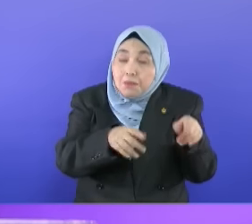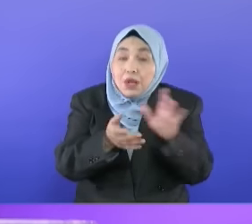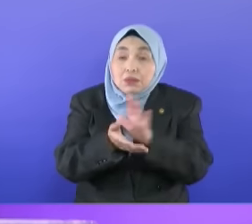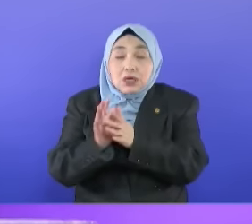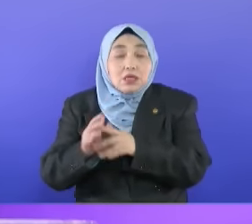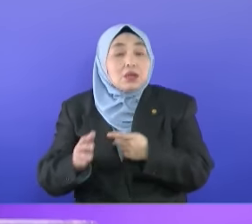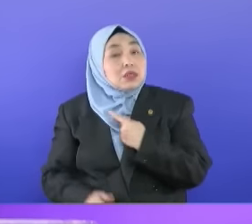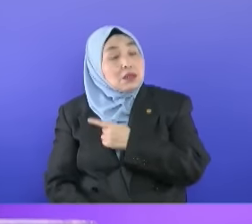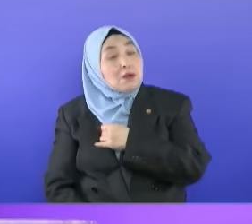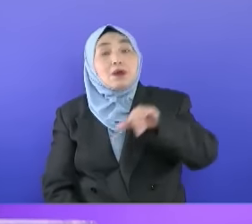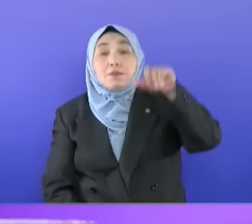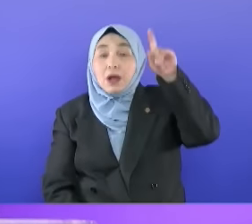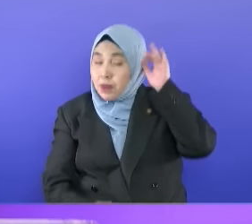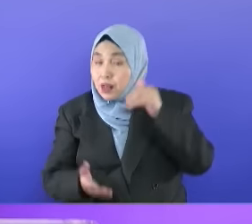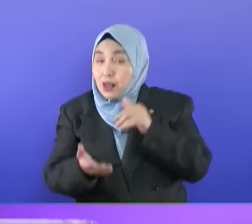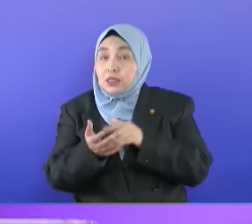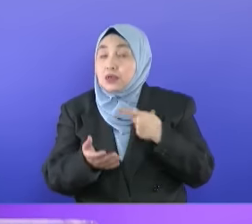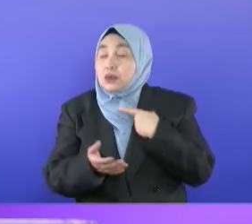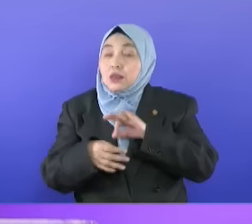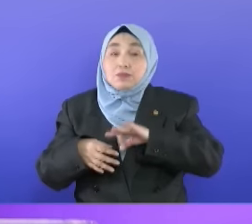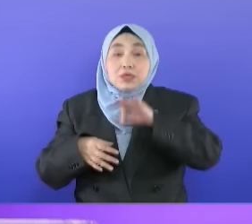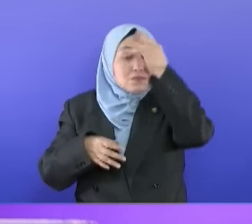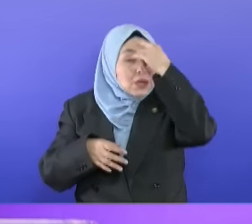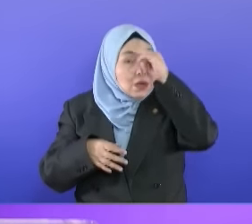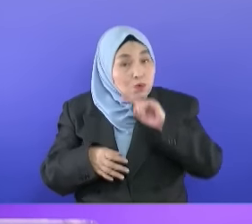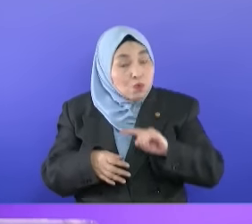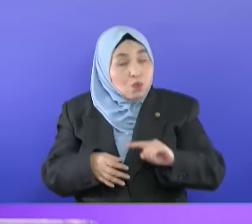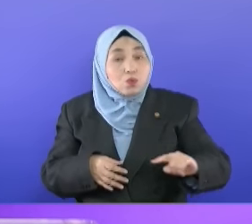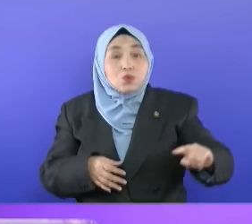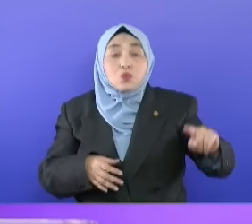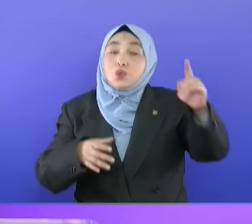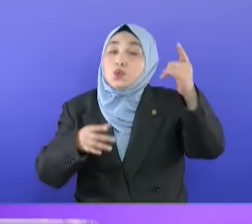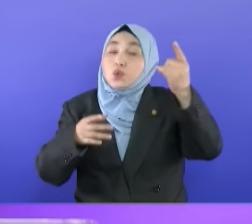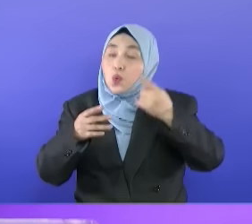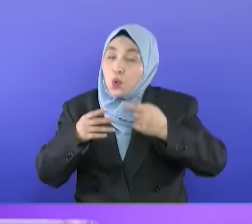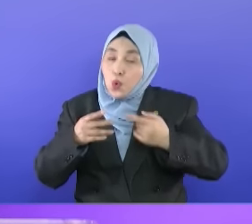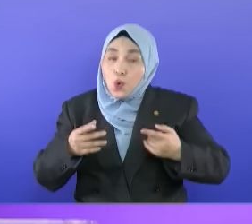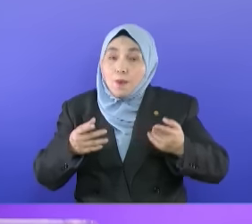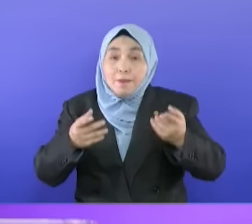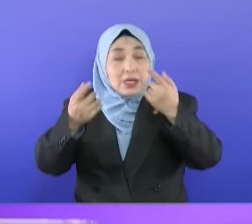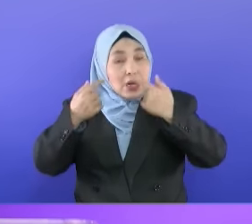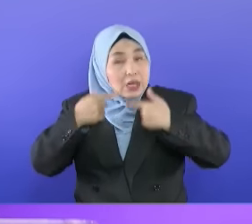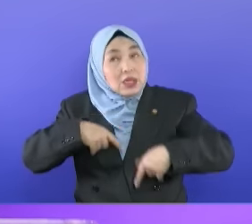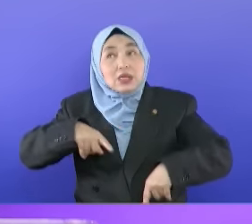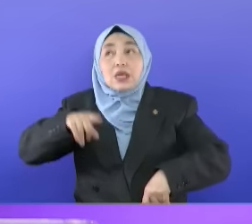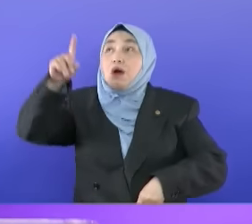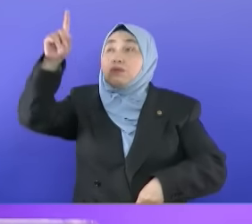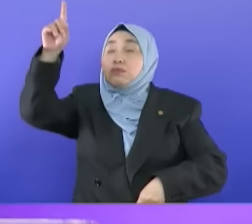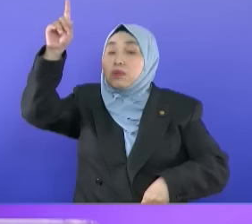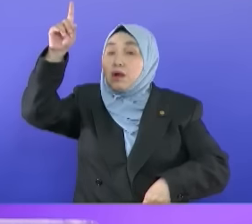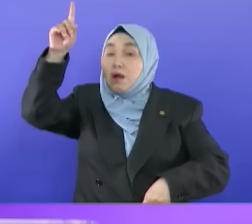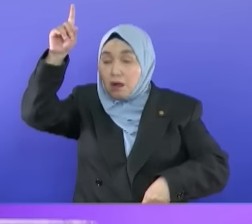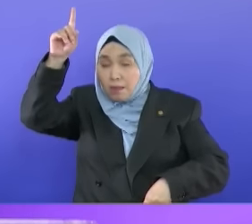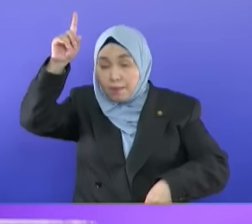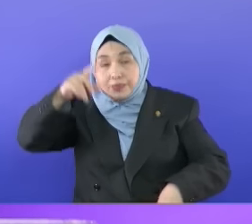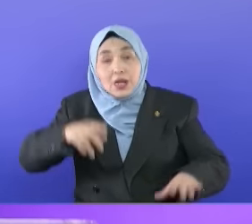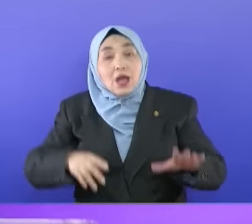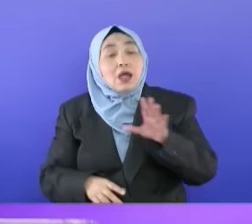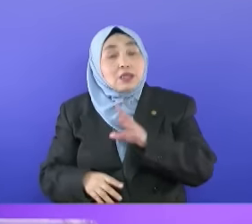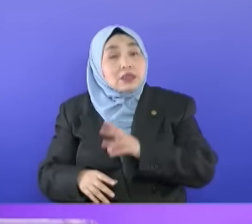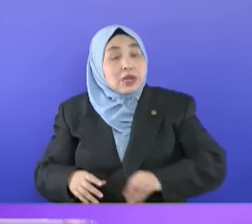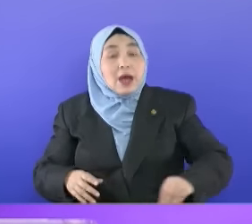memahami dan makin lagi bersemangat untuk untuk mendatangi Allah subhanahu wa taala mendatangi kepada